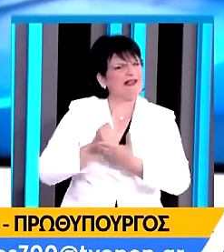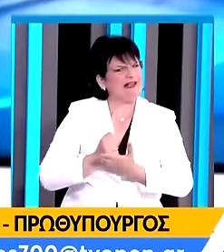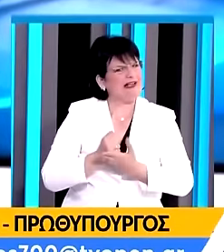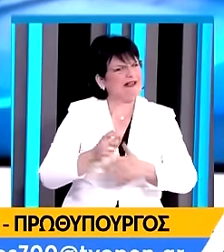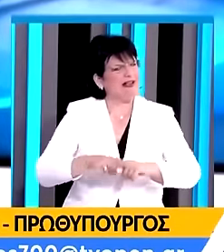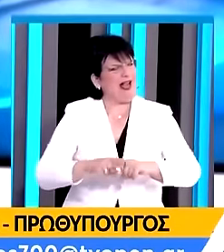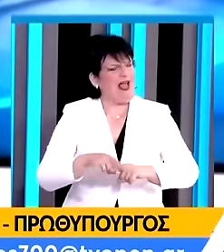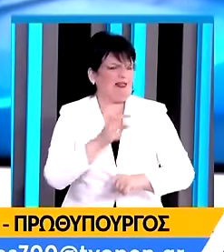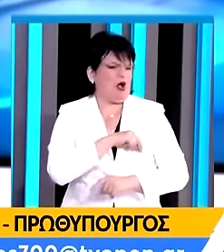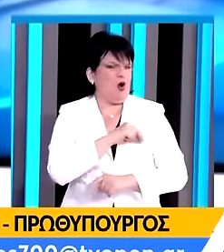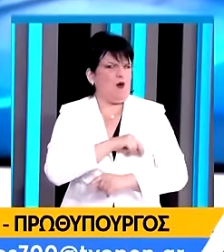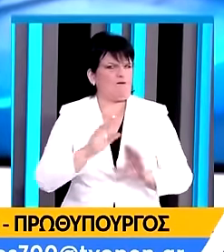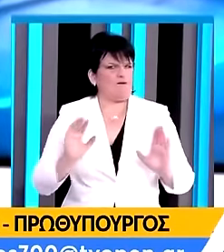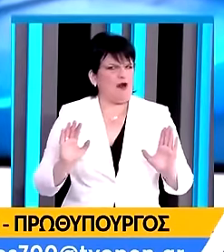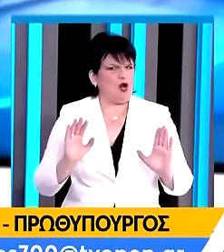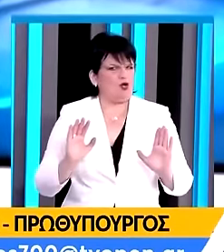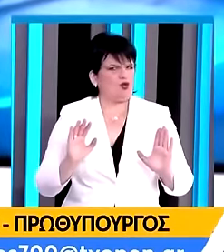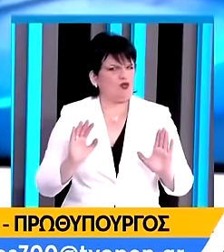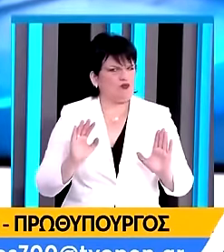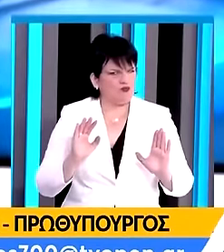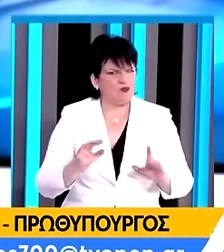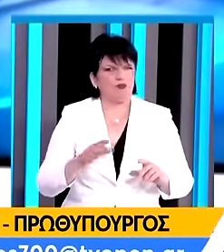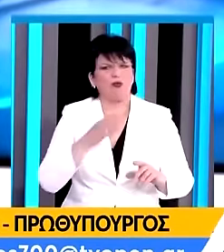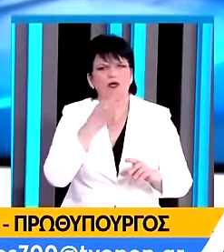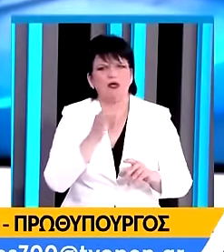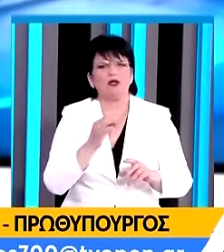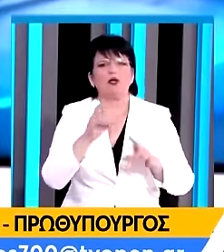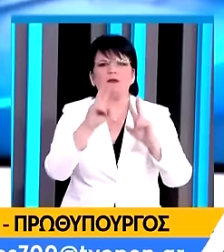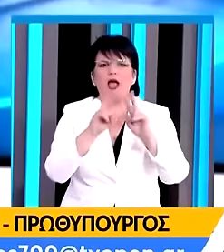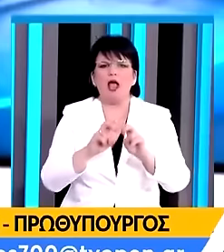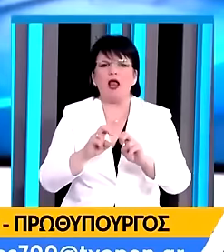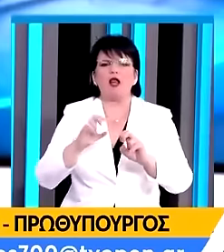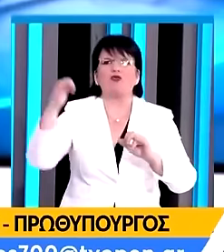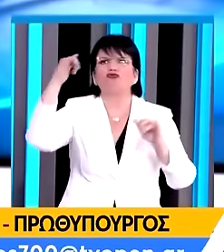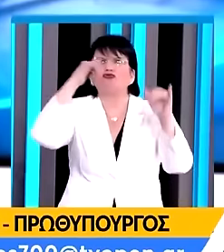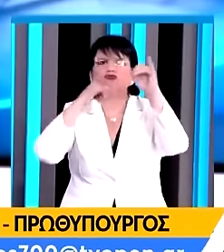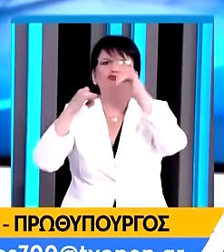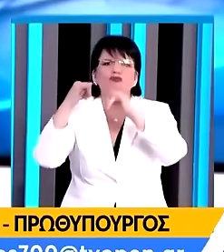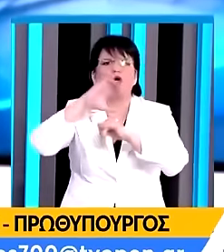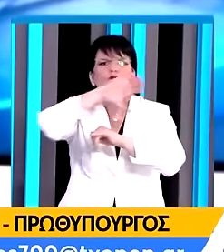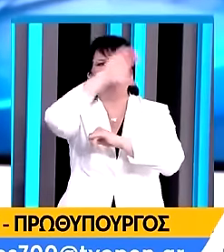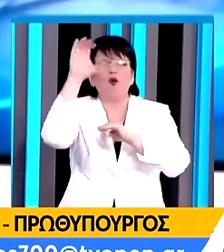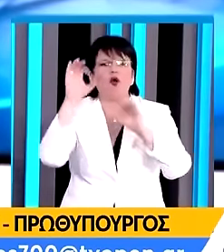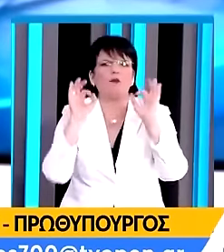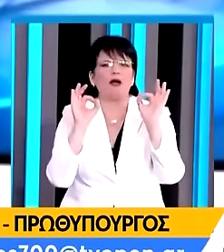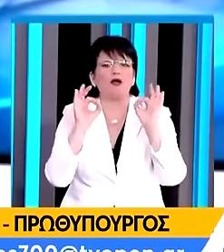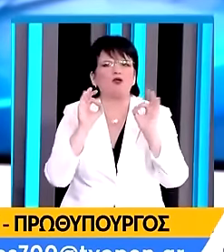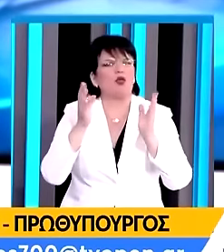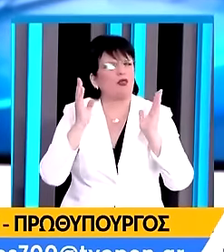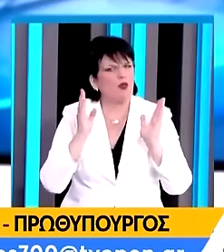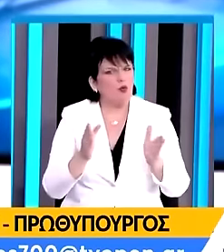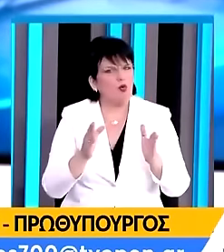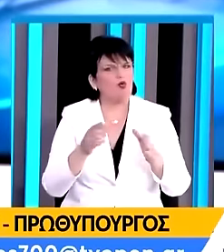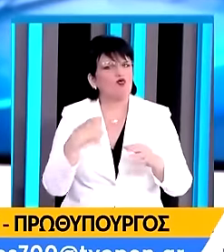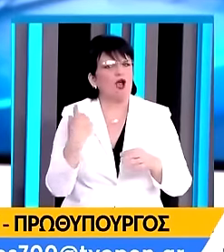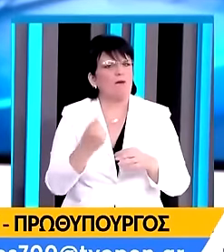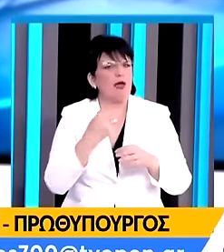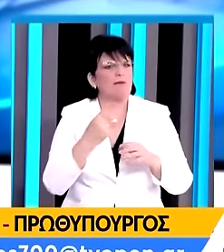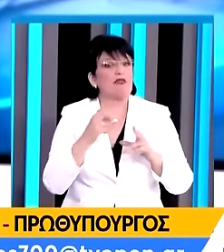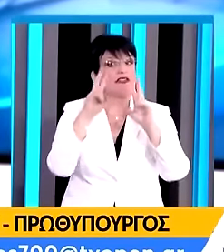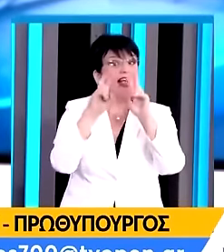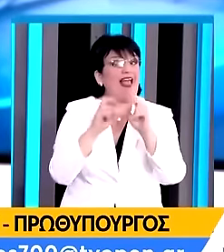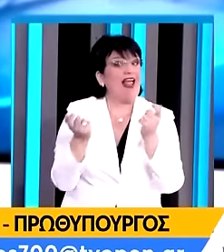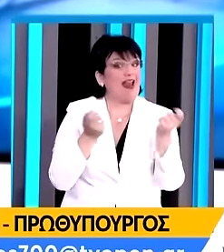αυτή. Διάβαζα τον κύριο Κοντζιά που το έλεγε. Π.χ. ο έλεγχος του εναέριου χώρου της Βόρειας Μακεδονίας, ότι θα μπορούσαμε εμείς να ελέγχουμε τον αέριο